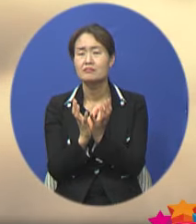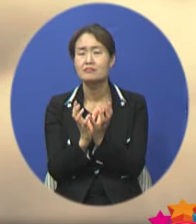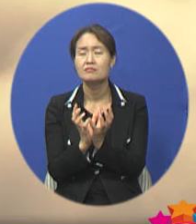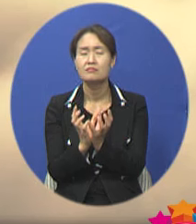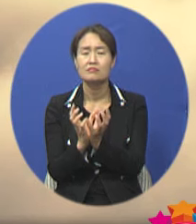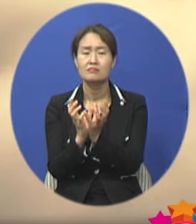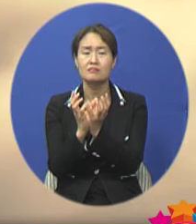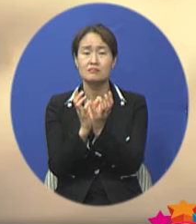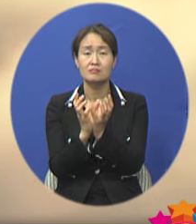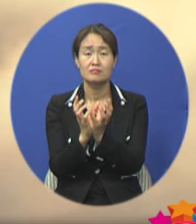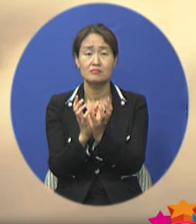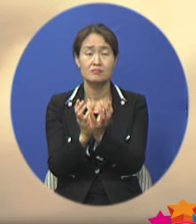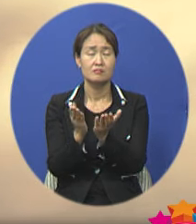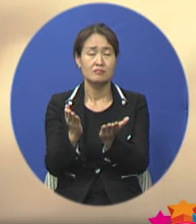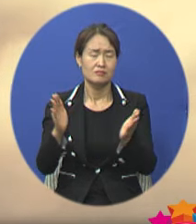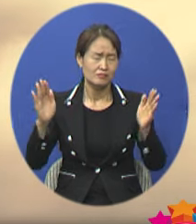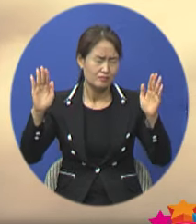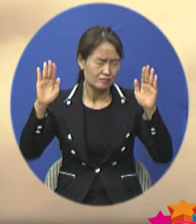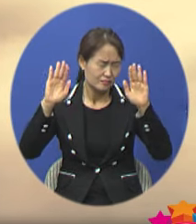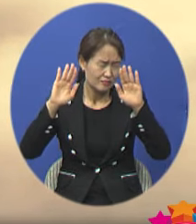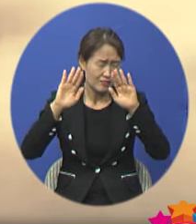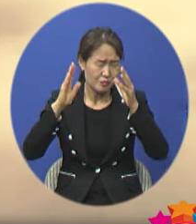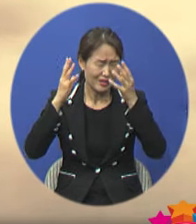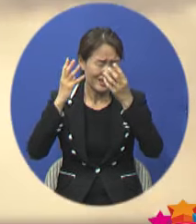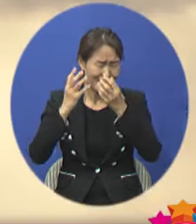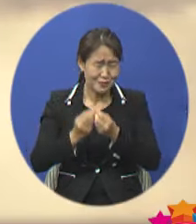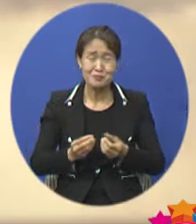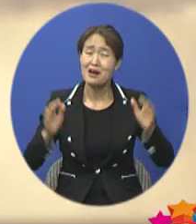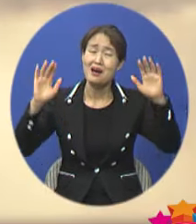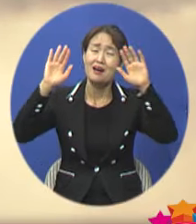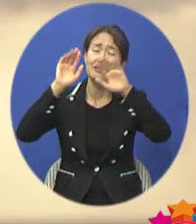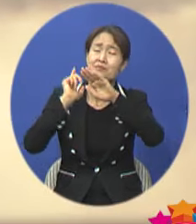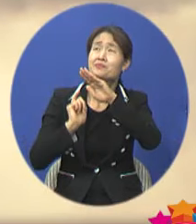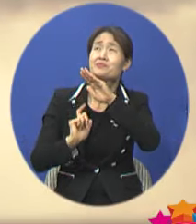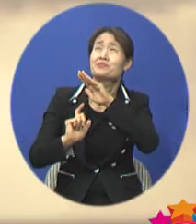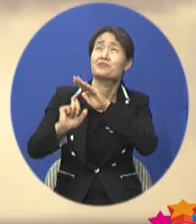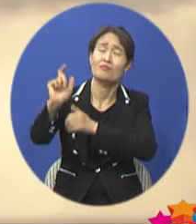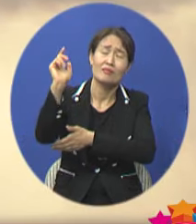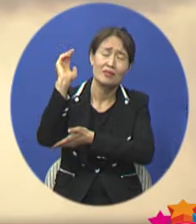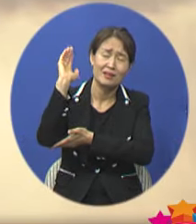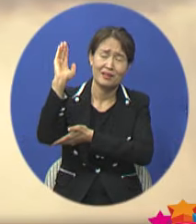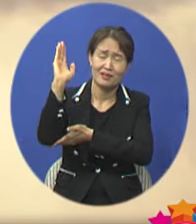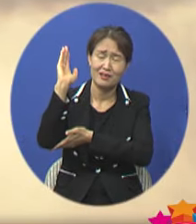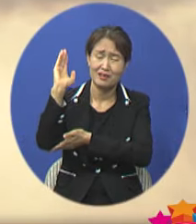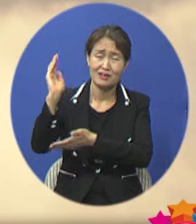그 사연 참을 세